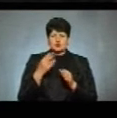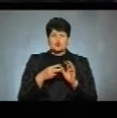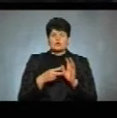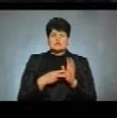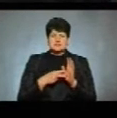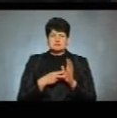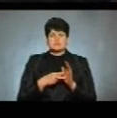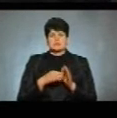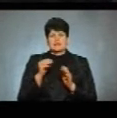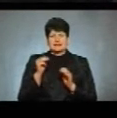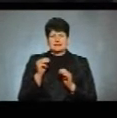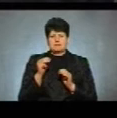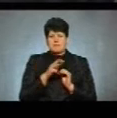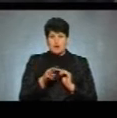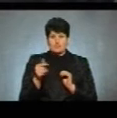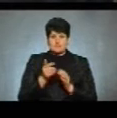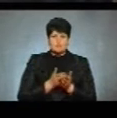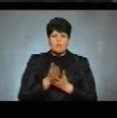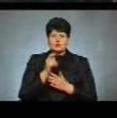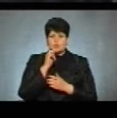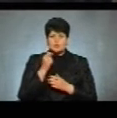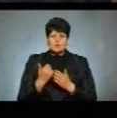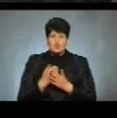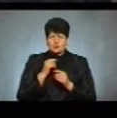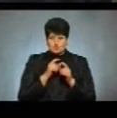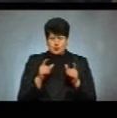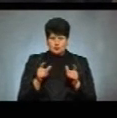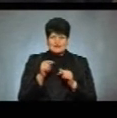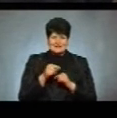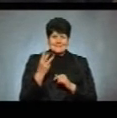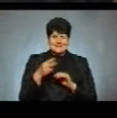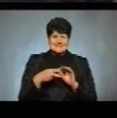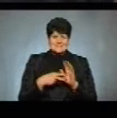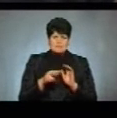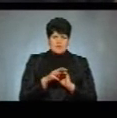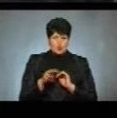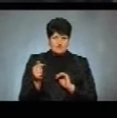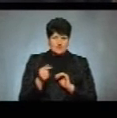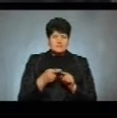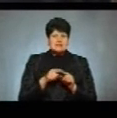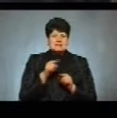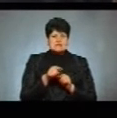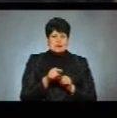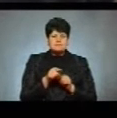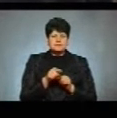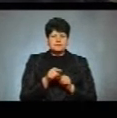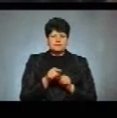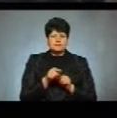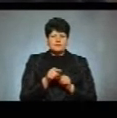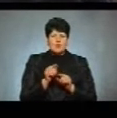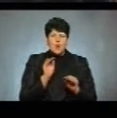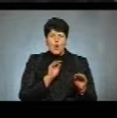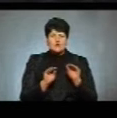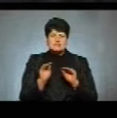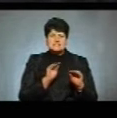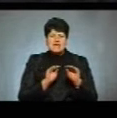українську школу, з них 37 мільйонів гривень – це оснащення